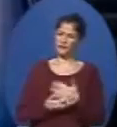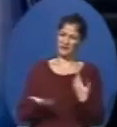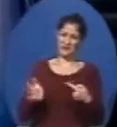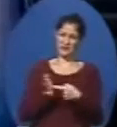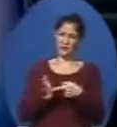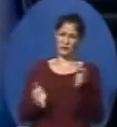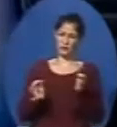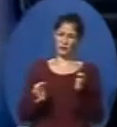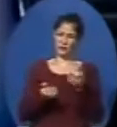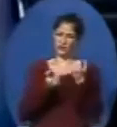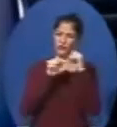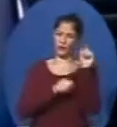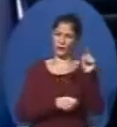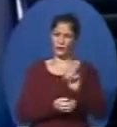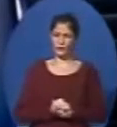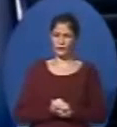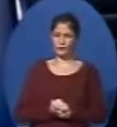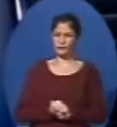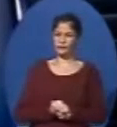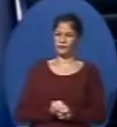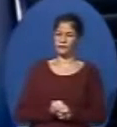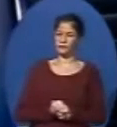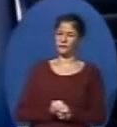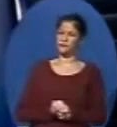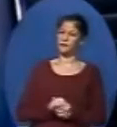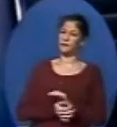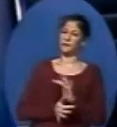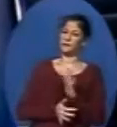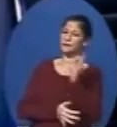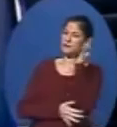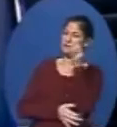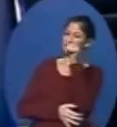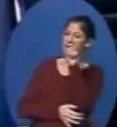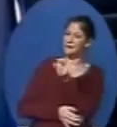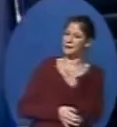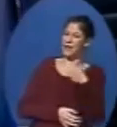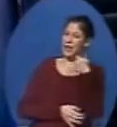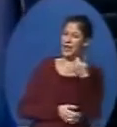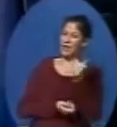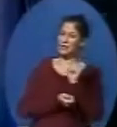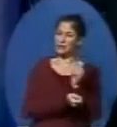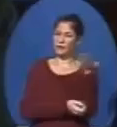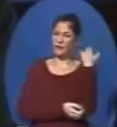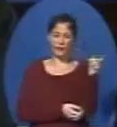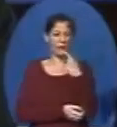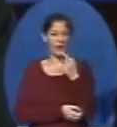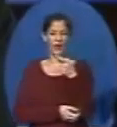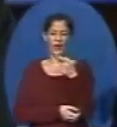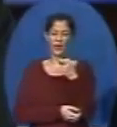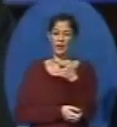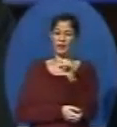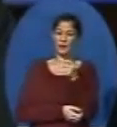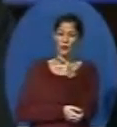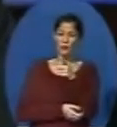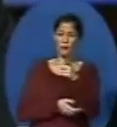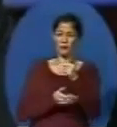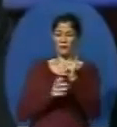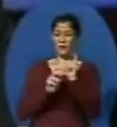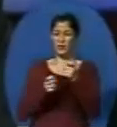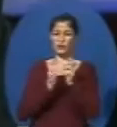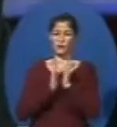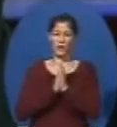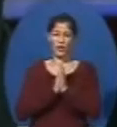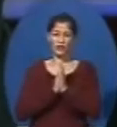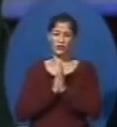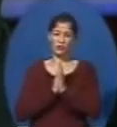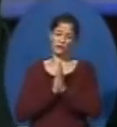עוד משפט או לא? תגידי את אם את בעד חנינה. אני, מה זה אני בעד חנינה? אם הוא יתחרט ויגיש בקשה כמו כל אחד